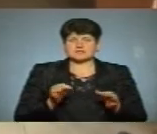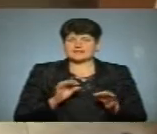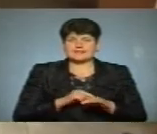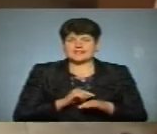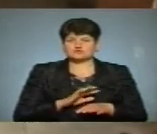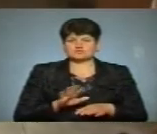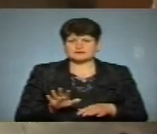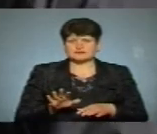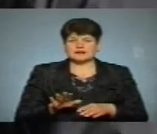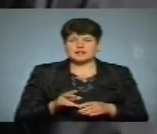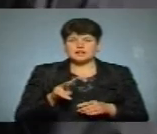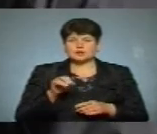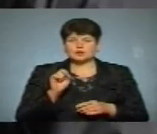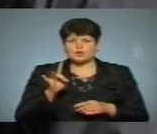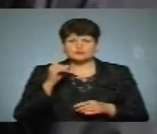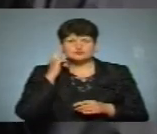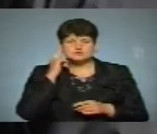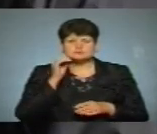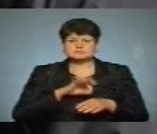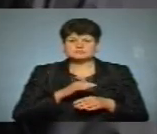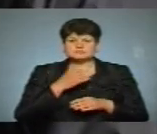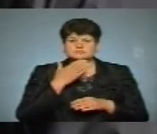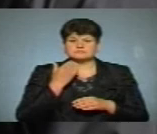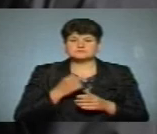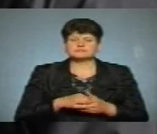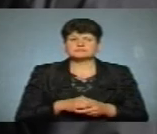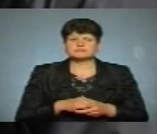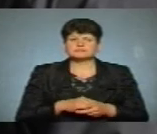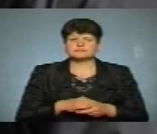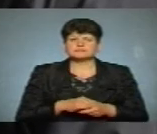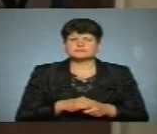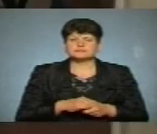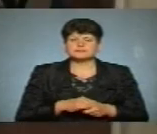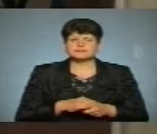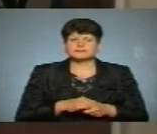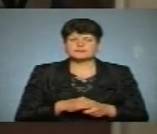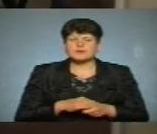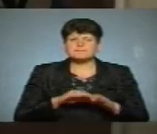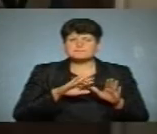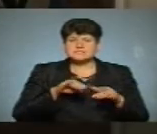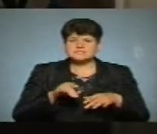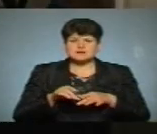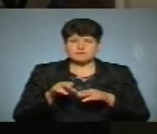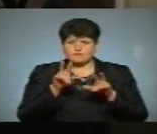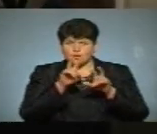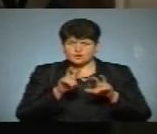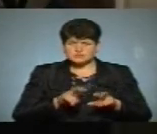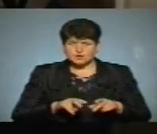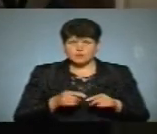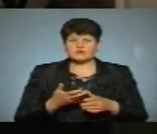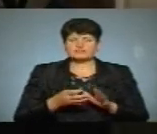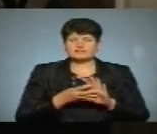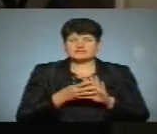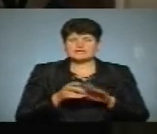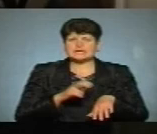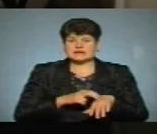Нечутливий. Це кабінет лора. Вушка не болить? Та ні, нормально. Виділів нема? Після проходження медичного огляду у 9